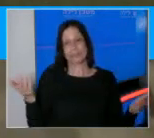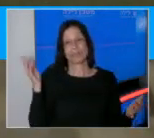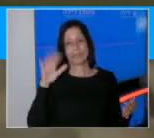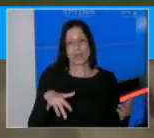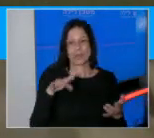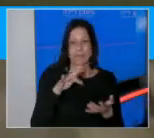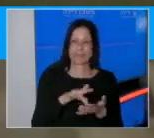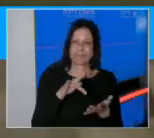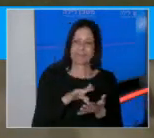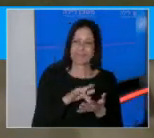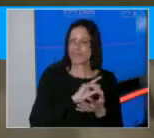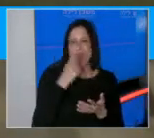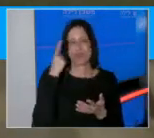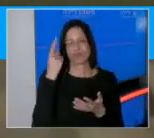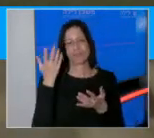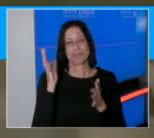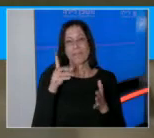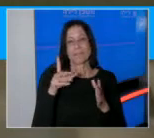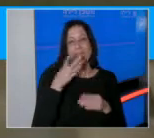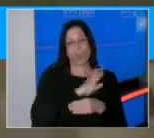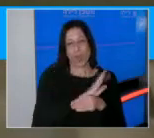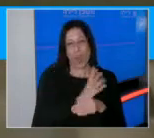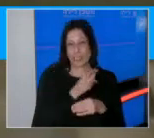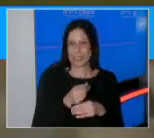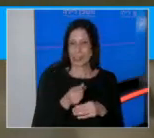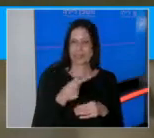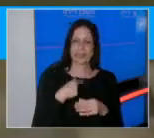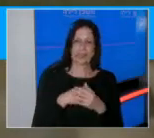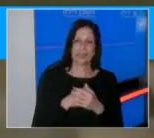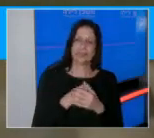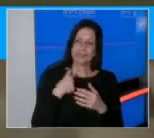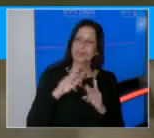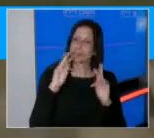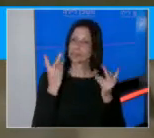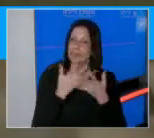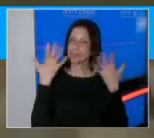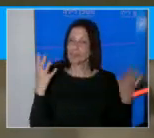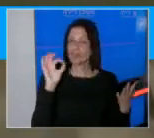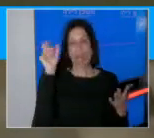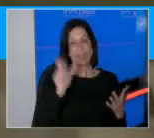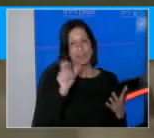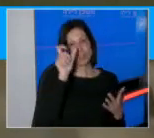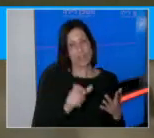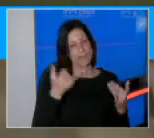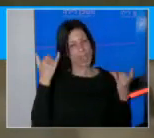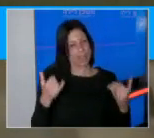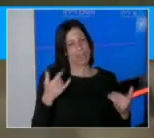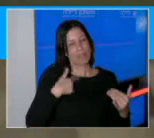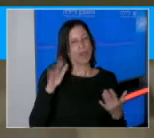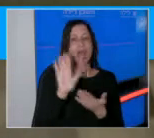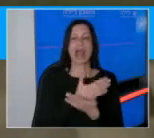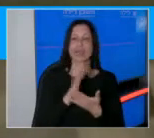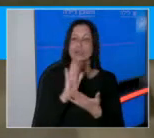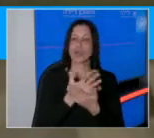זירה שלא חושבים עליה כל כך בקורונה הזו, אנחנו קבוצה גדולה מאוד של אנשים, וזהו, ועכשיו אנחנו החלטנו